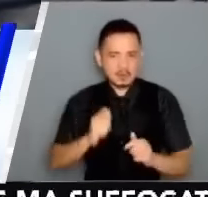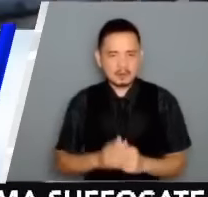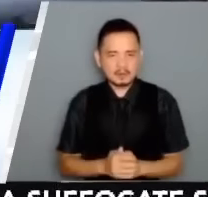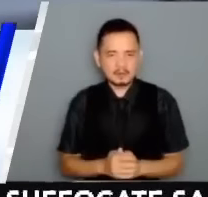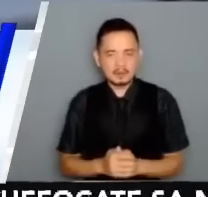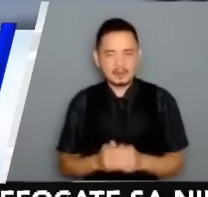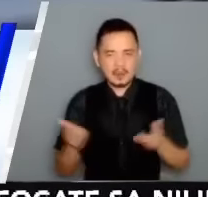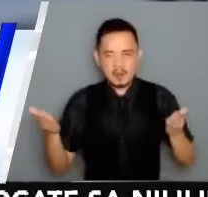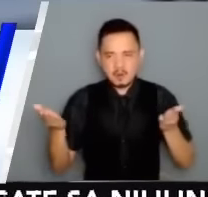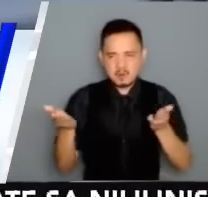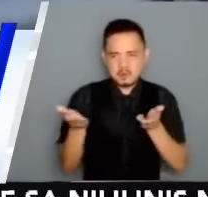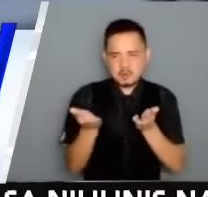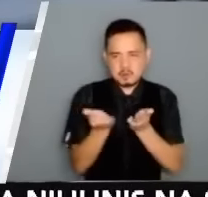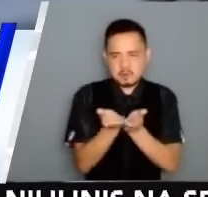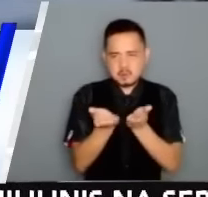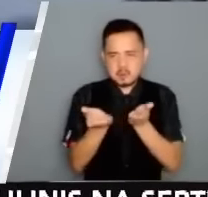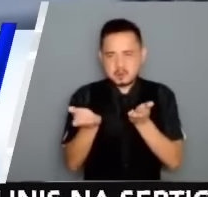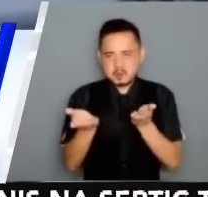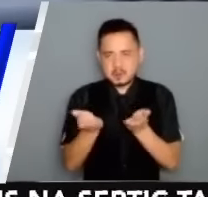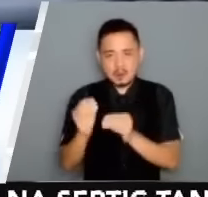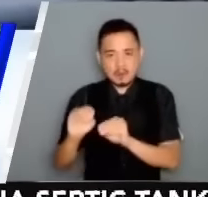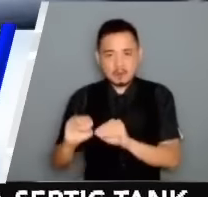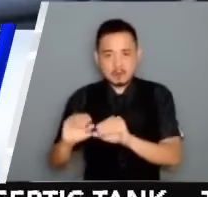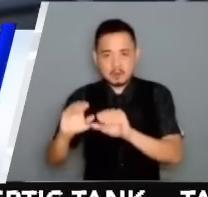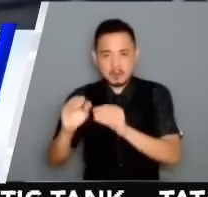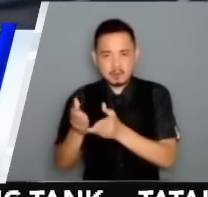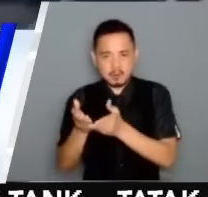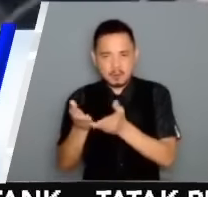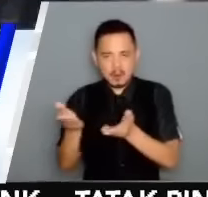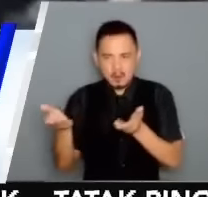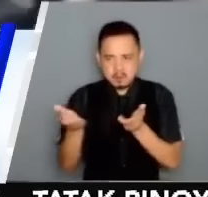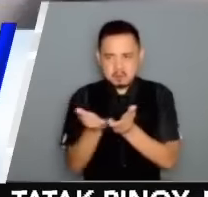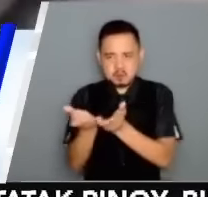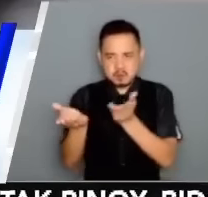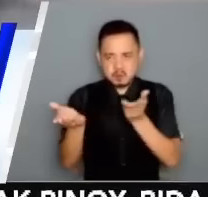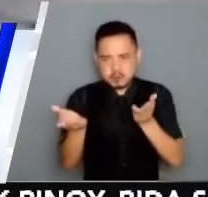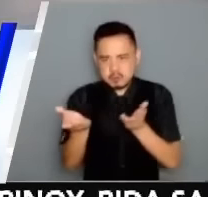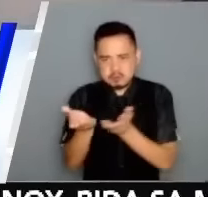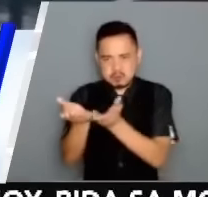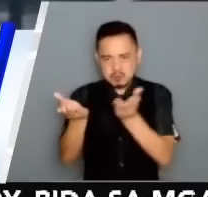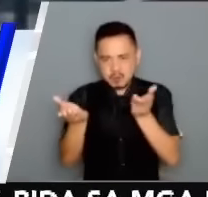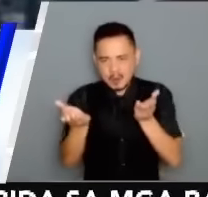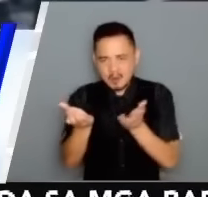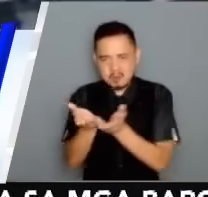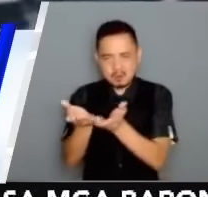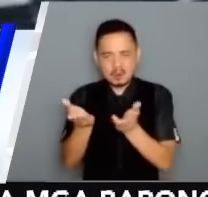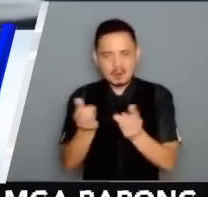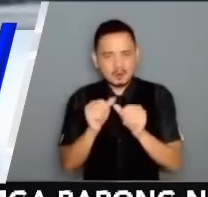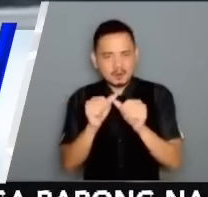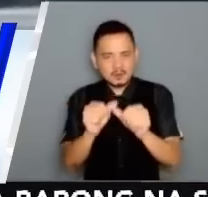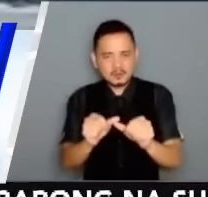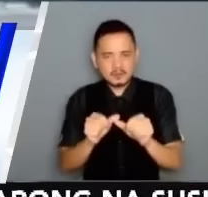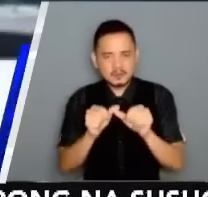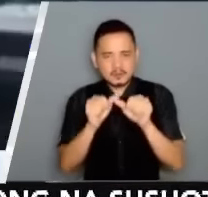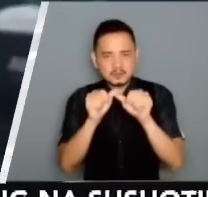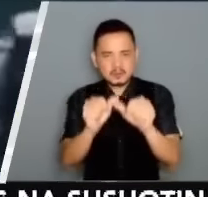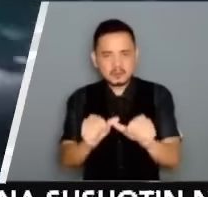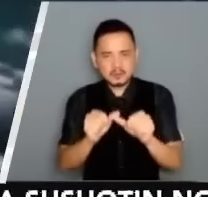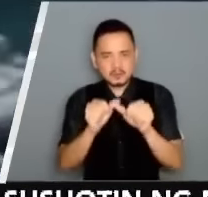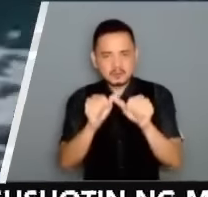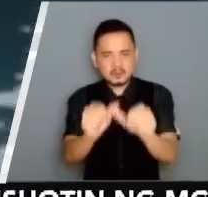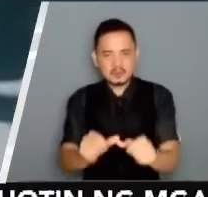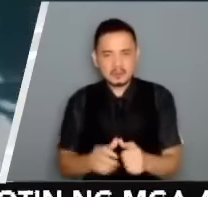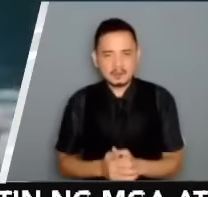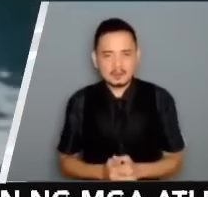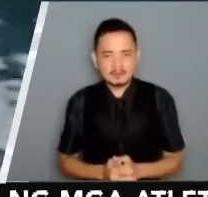Madre ang inflatable boats ng Pilipinas, kinukuyog pa rin ang mga ito ng China Coast Guard. Ilang tauhan pa ng China ang nanakot